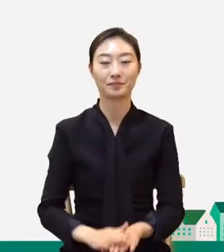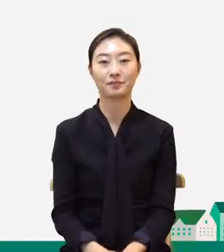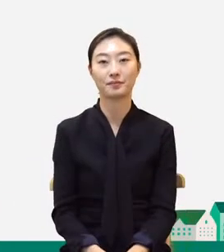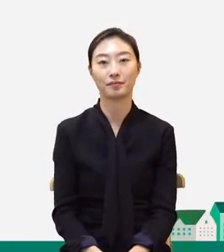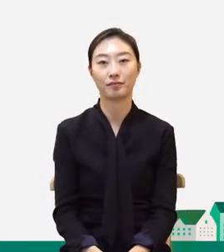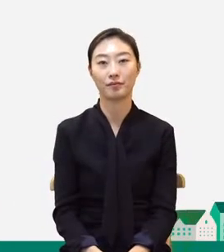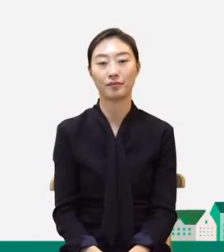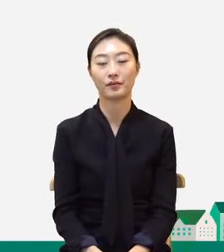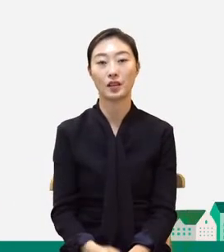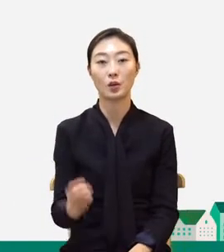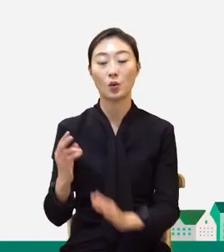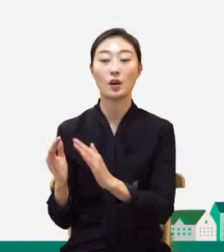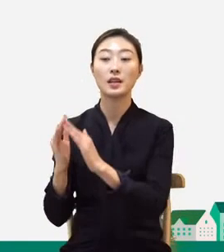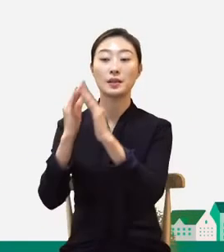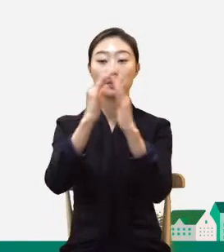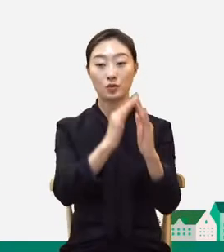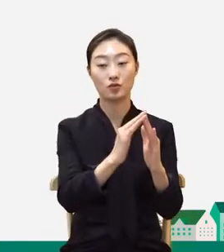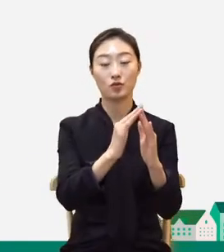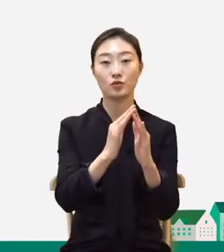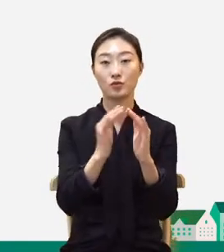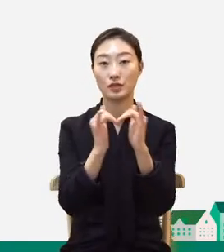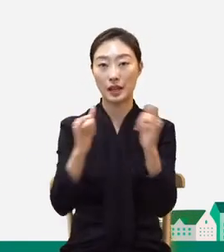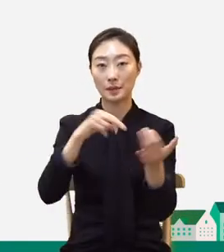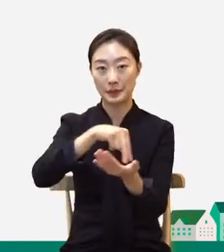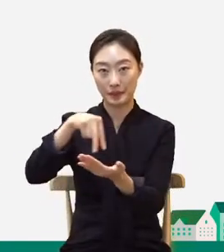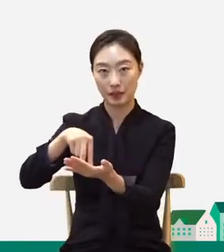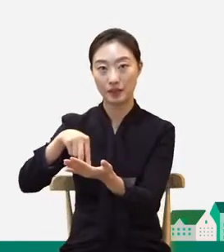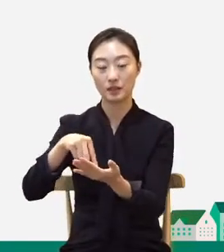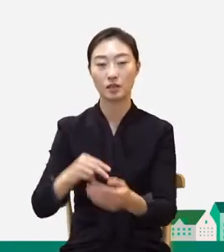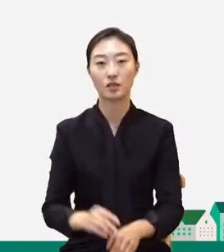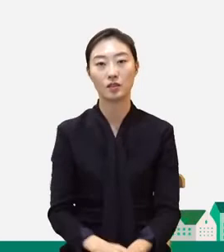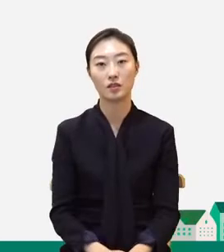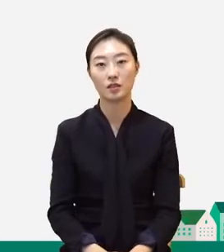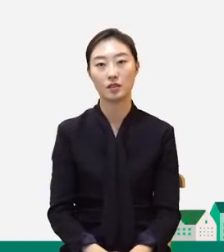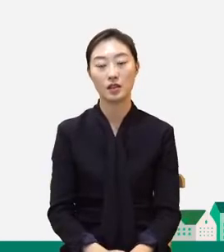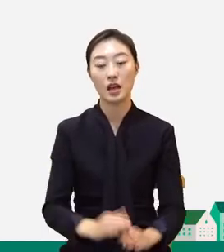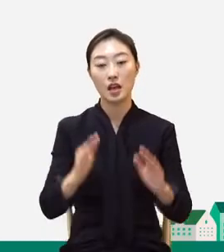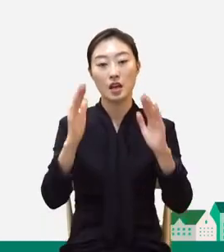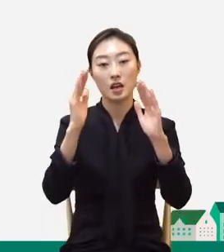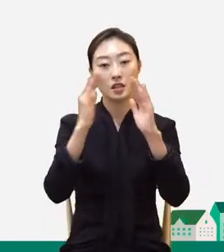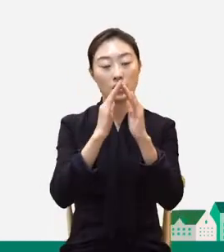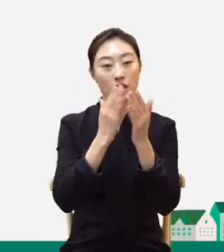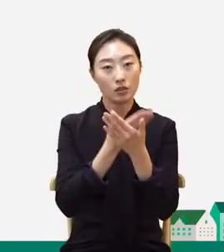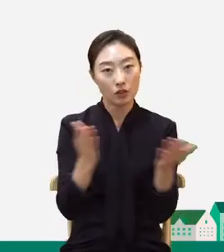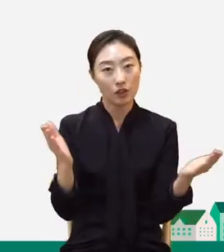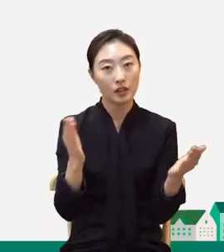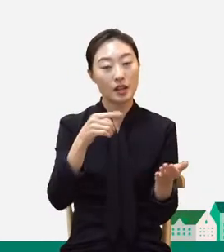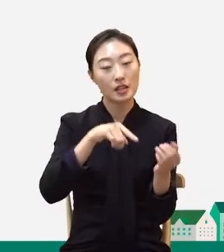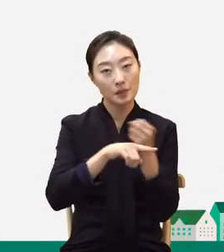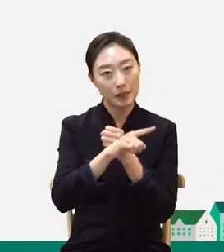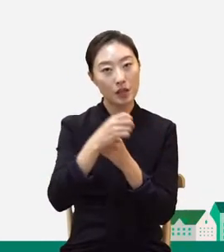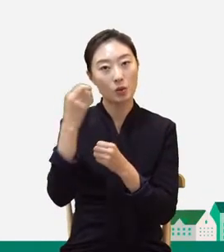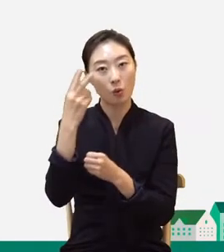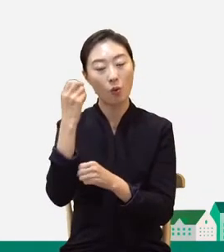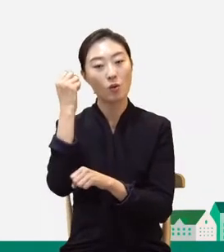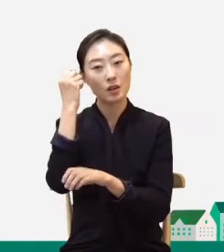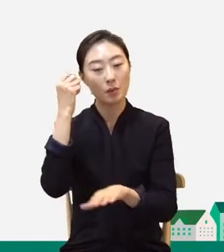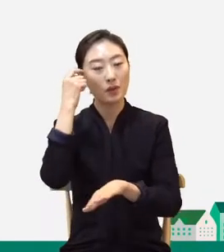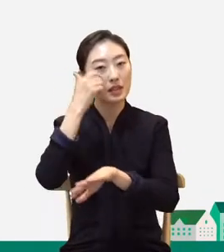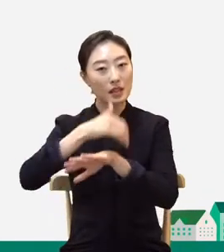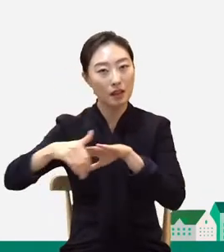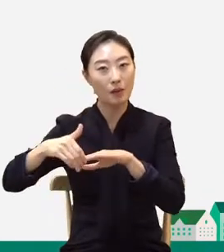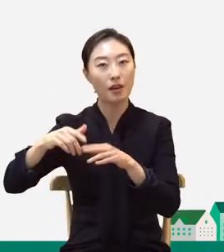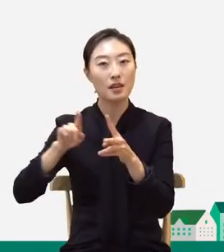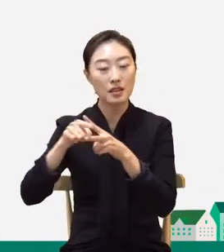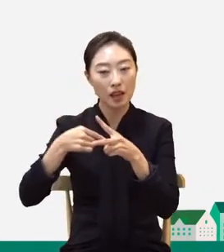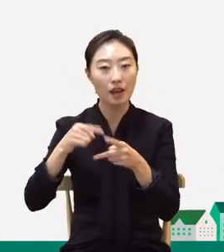입주 대상자 측면에서 말씀을 드리도록 하겠습니다. 지원주택의 의미와 기본 규칙에 대한 이해 정도가 다양함을 볼